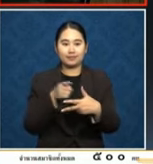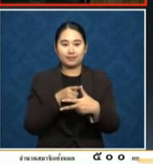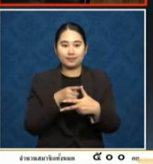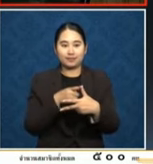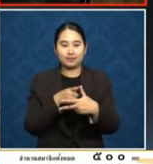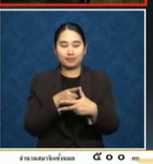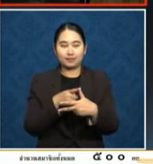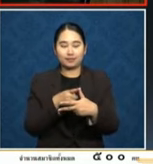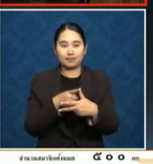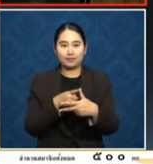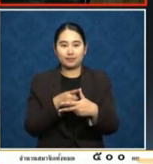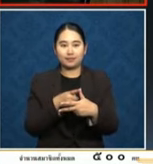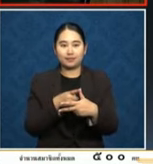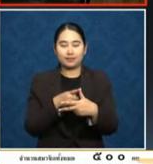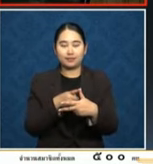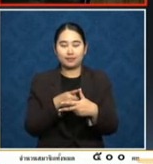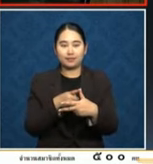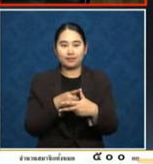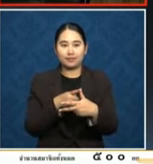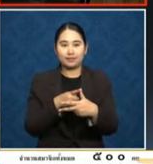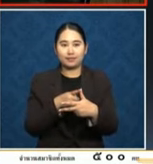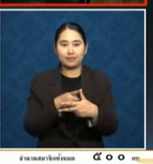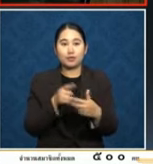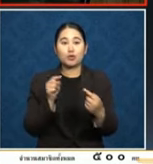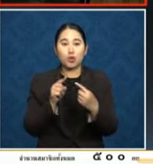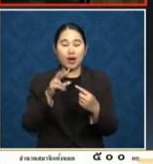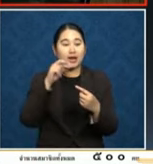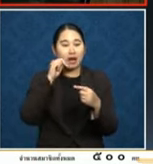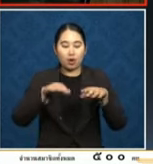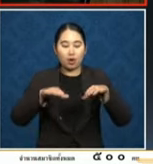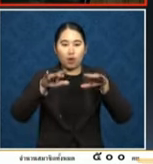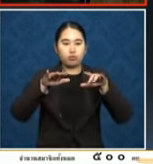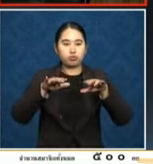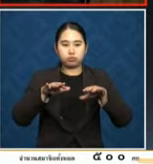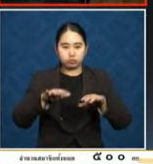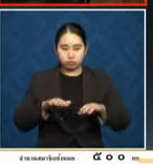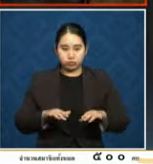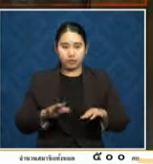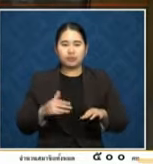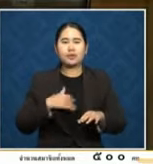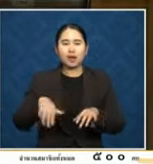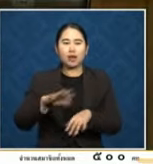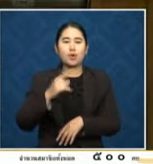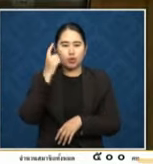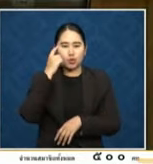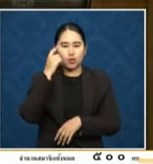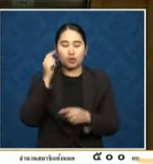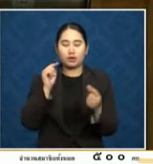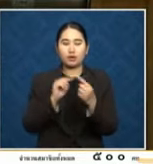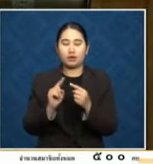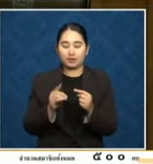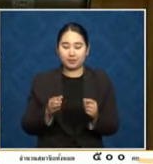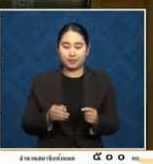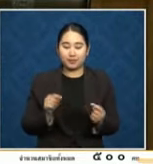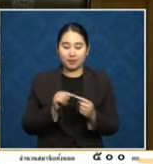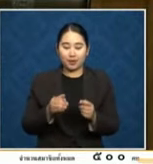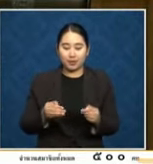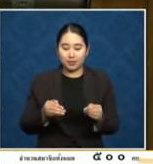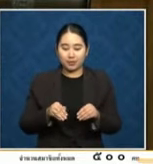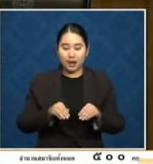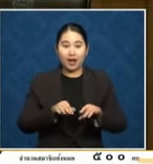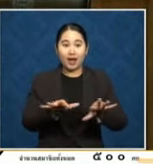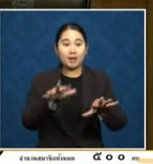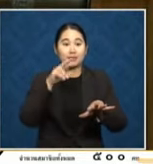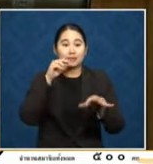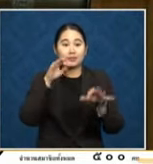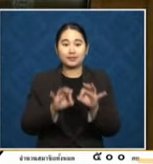แรกก็คือปากน้ำบรรณาราตื้นเขินนะครับอย่างที่ทราบปากน้ำบรรณาราเป็นปากน้ำสำคัญในการ